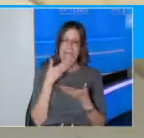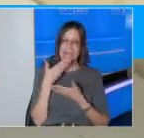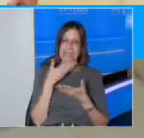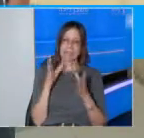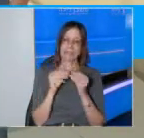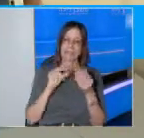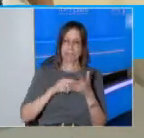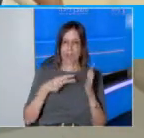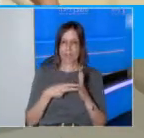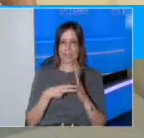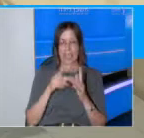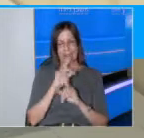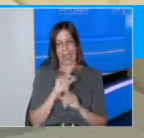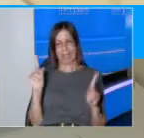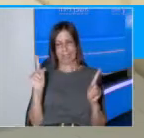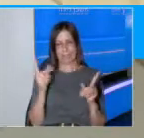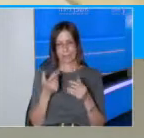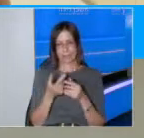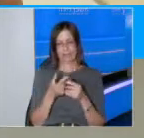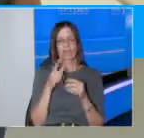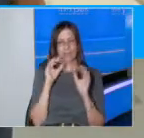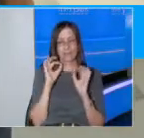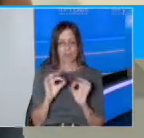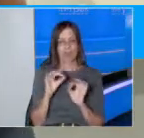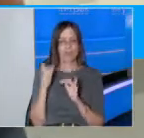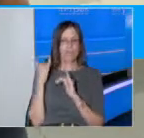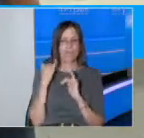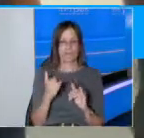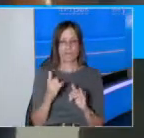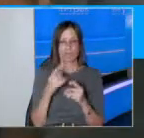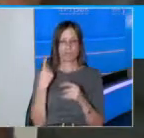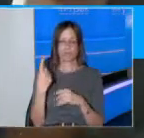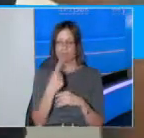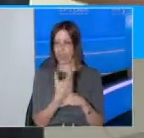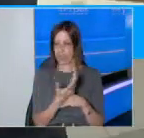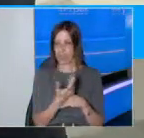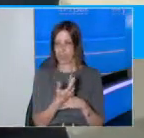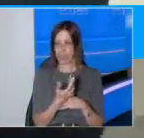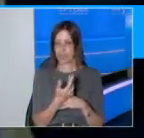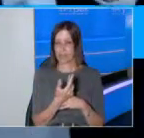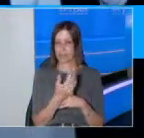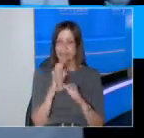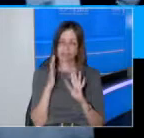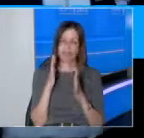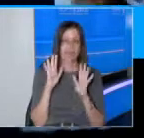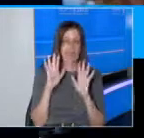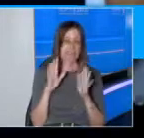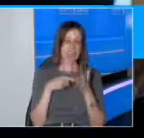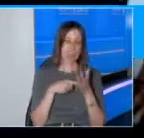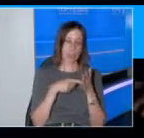עם פוליטיקאים אחרים, ובאמת הביאו על כל אחד כ10